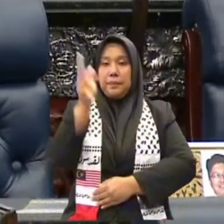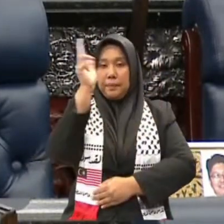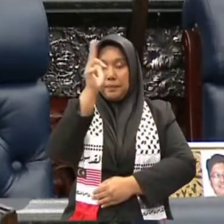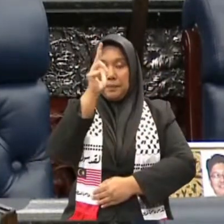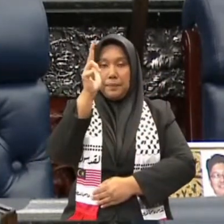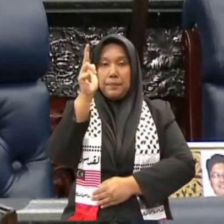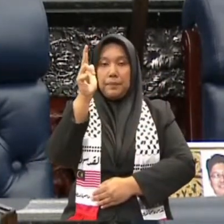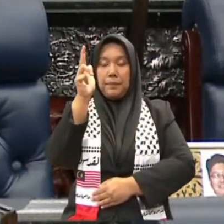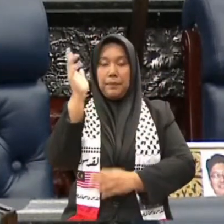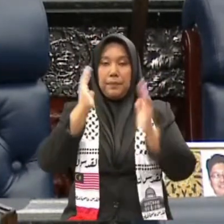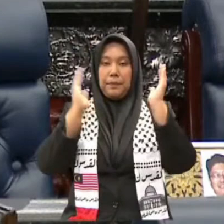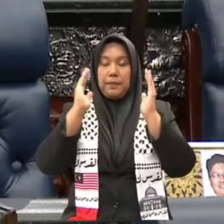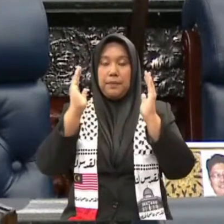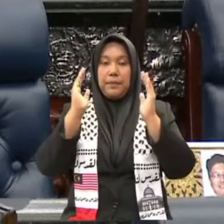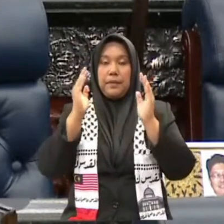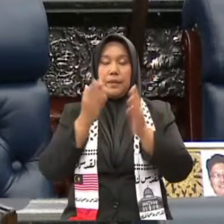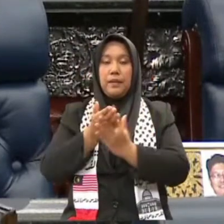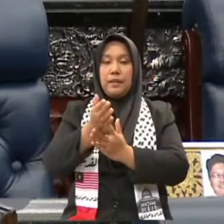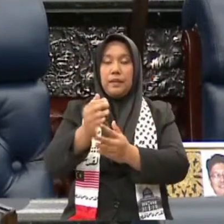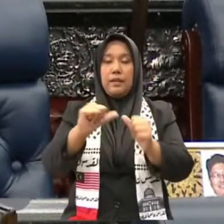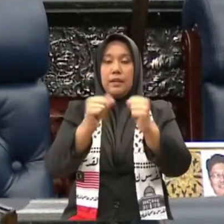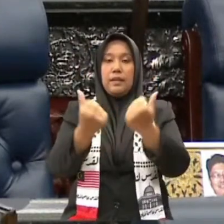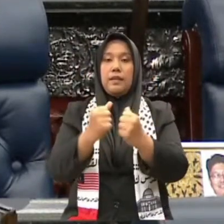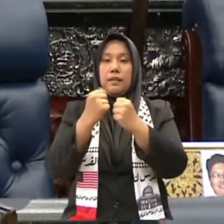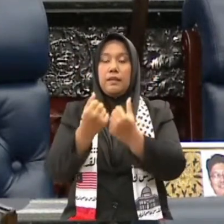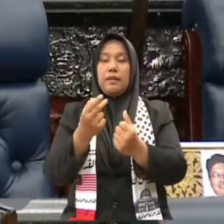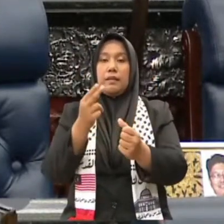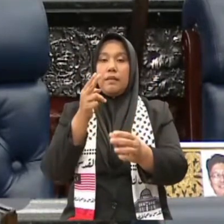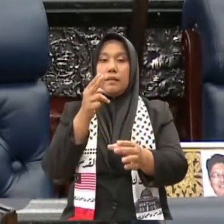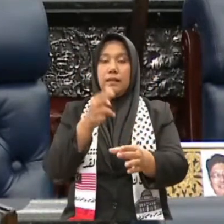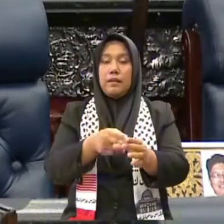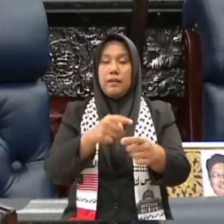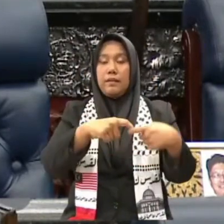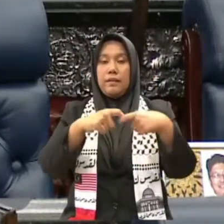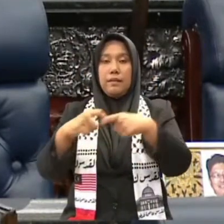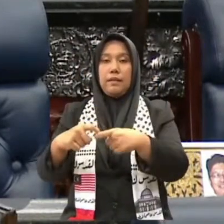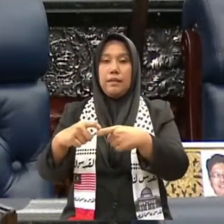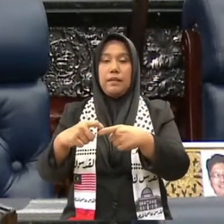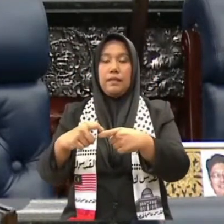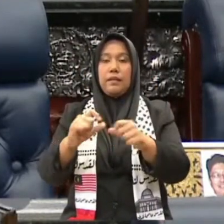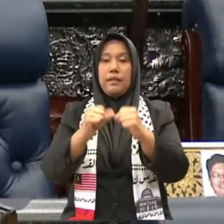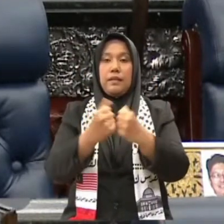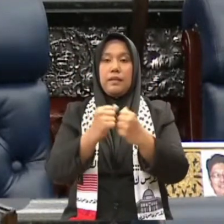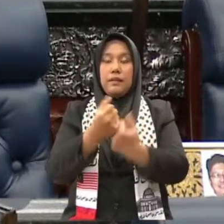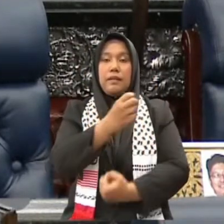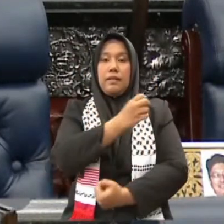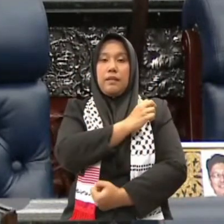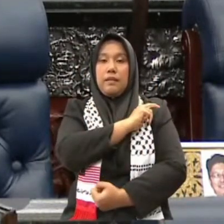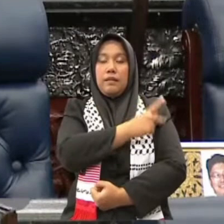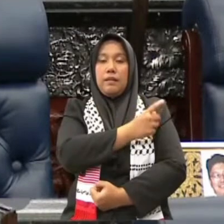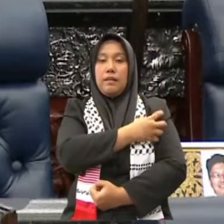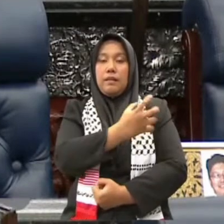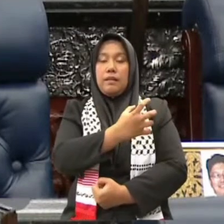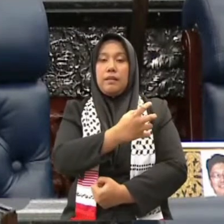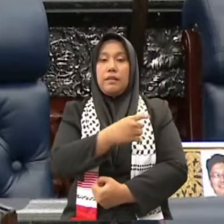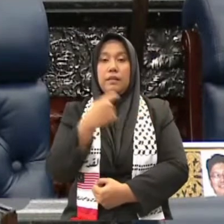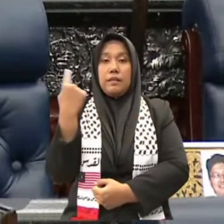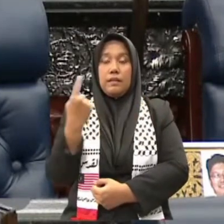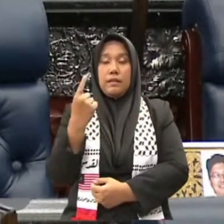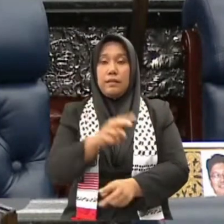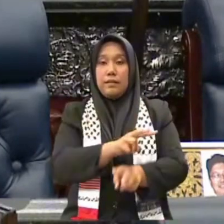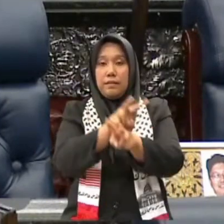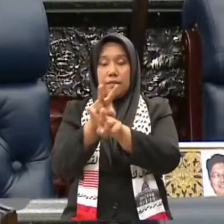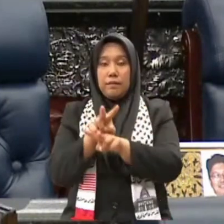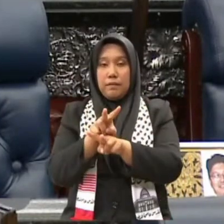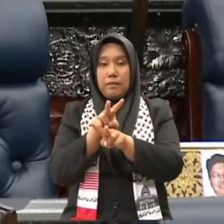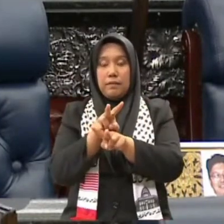melalui agensi-agensi berkaitan dan agensi-agensi penguatkuasaan sentiasa mengawasi dan